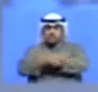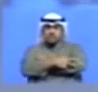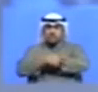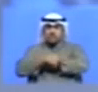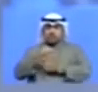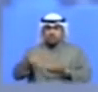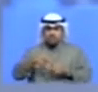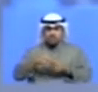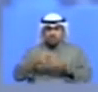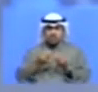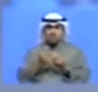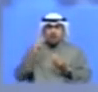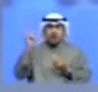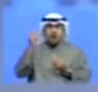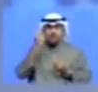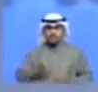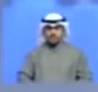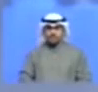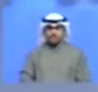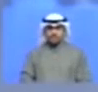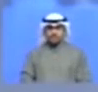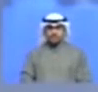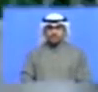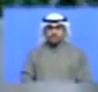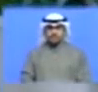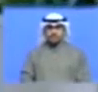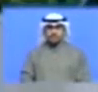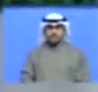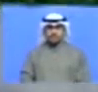الأصعدة المحلية والإقليمية والدولية.